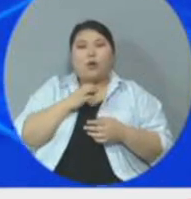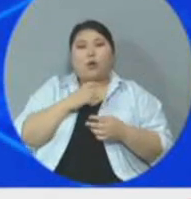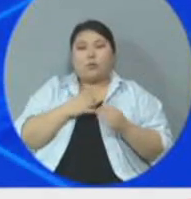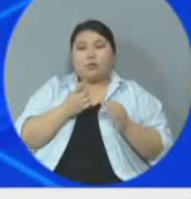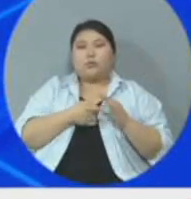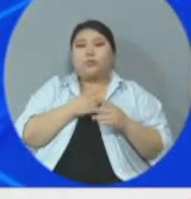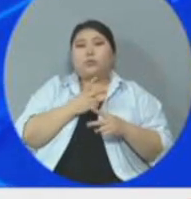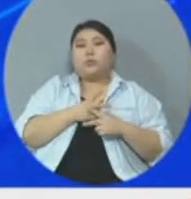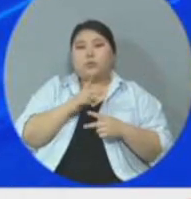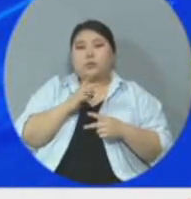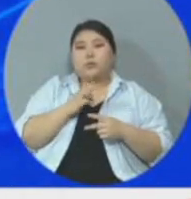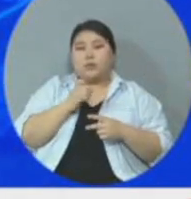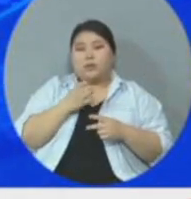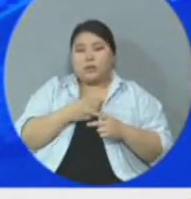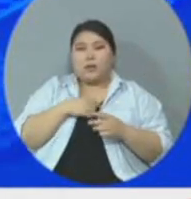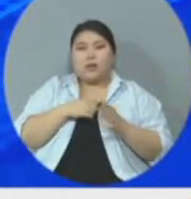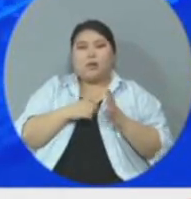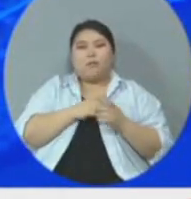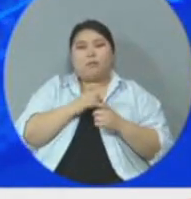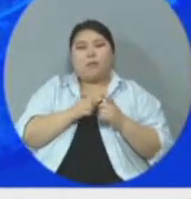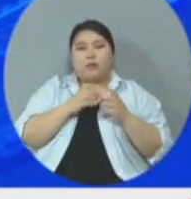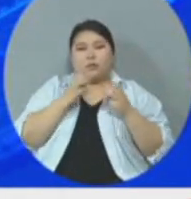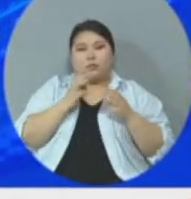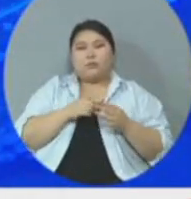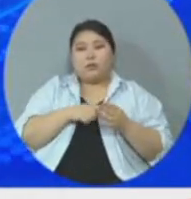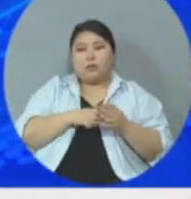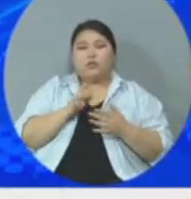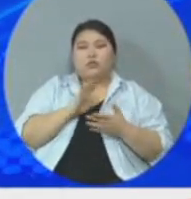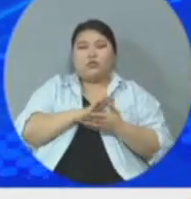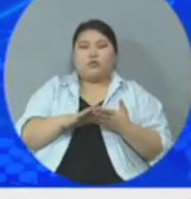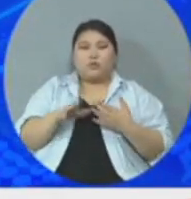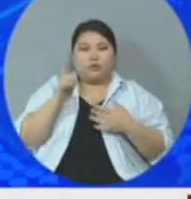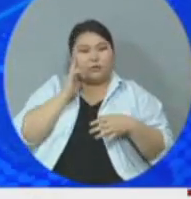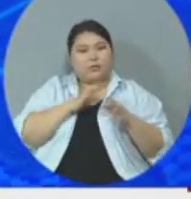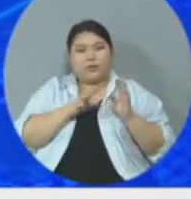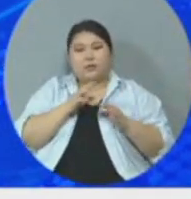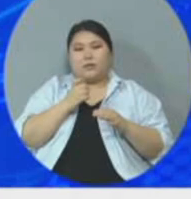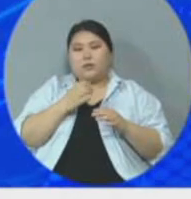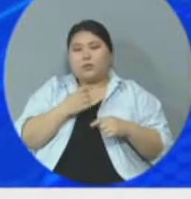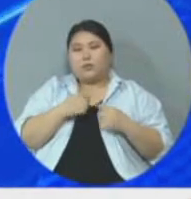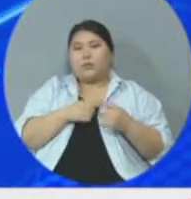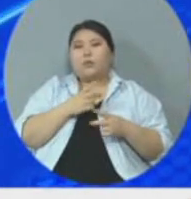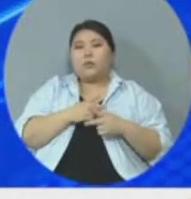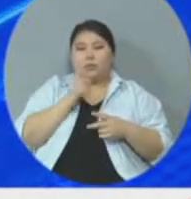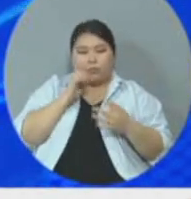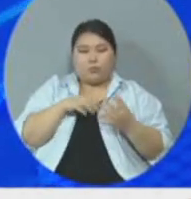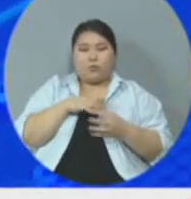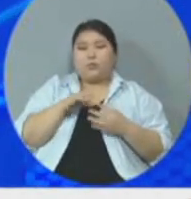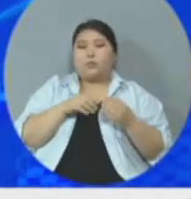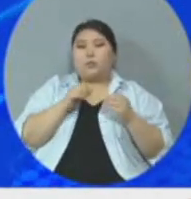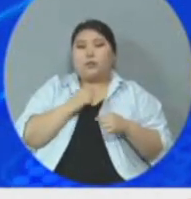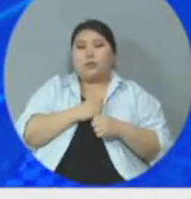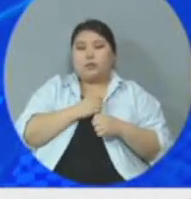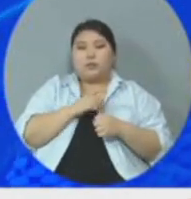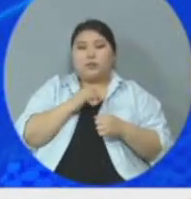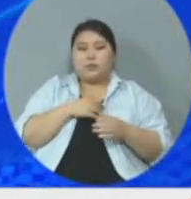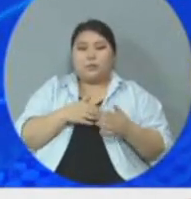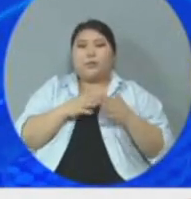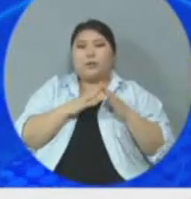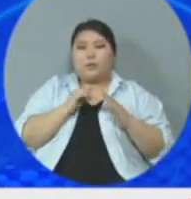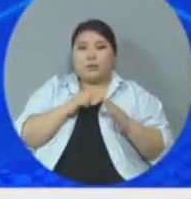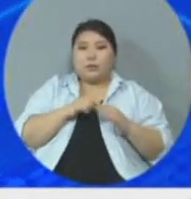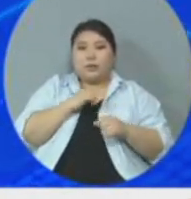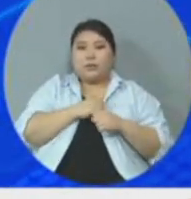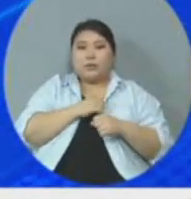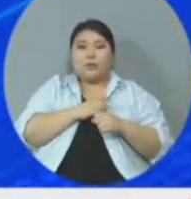Хуулийн цэцэд хэрэг маргаан шийдвэрлэх тухай хуулийг шинчлэн найруулах, цэцийн тухай хуулийг боловсронгуй болгох ажлын хэсэг байгуулсан. Энэ ажлын